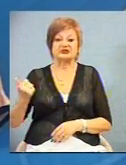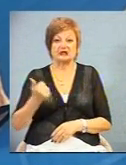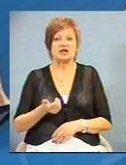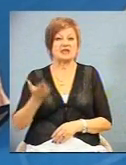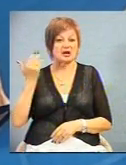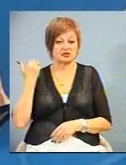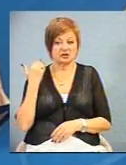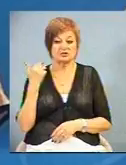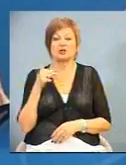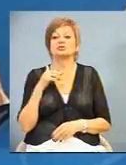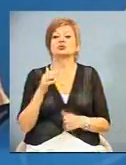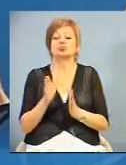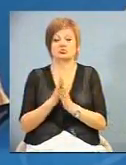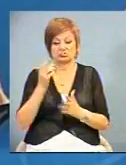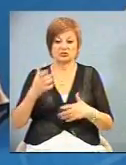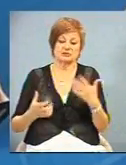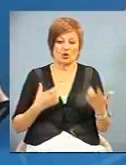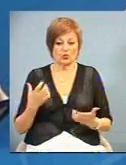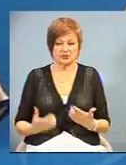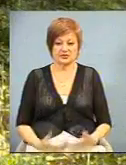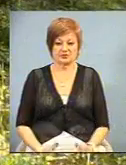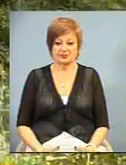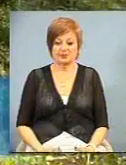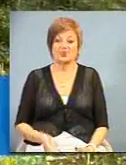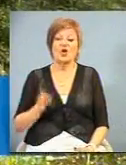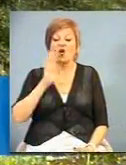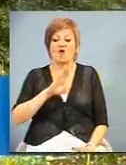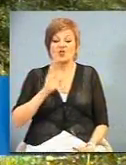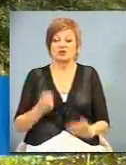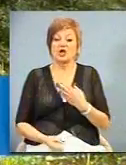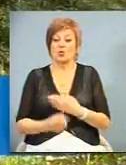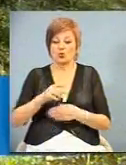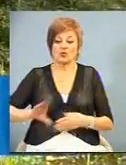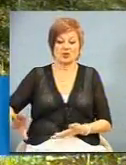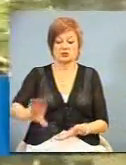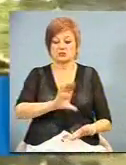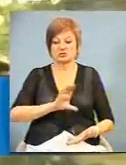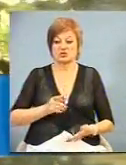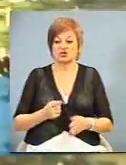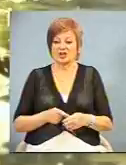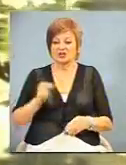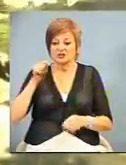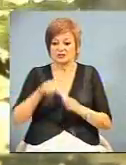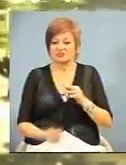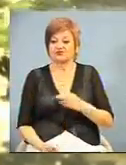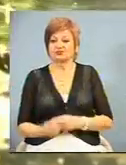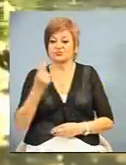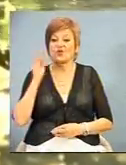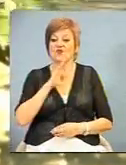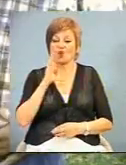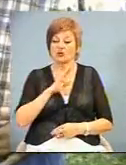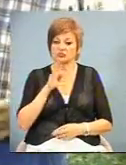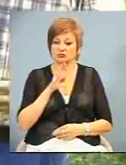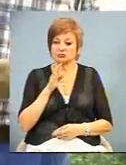проблему звернули увагу комунальники. Вода з'явилася на поверхні через пробоїну в мережі водопостачання,